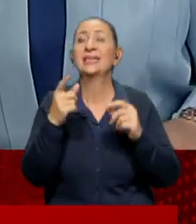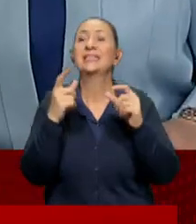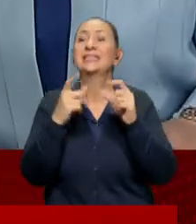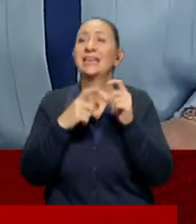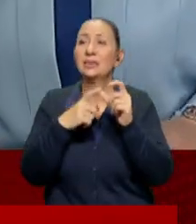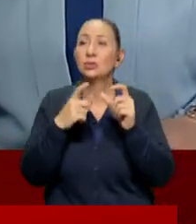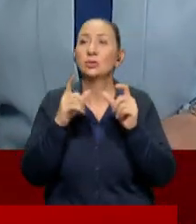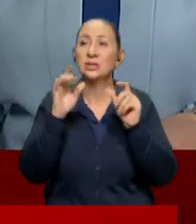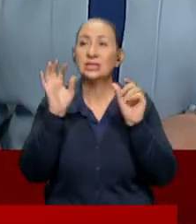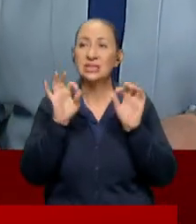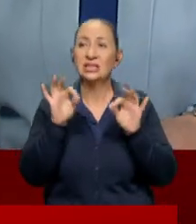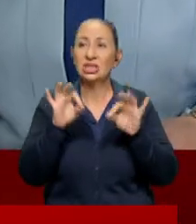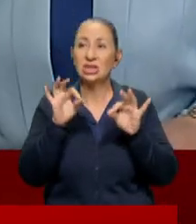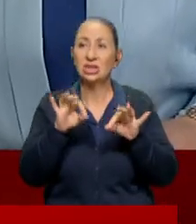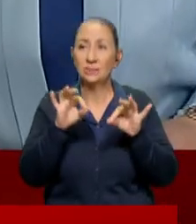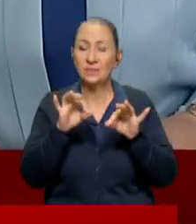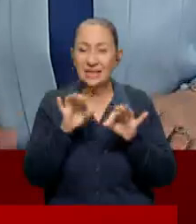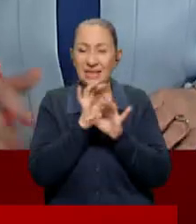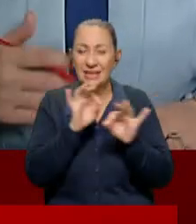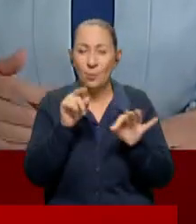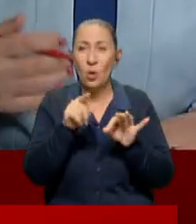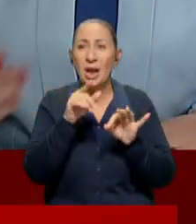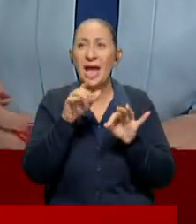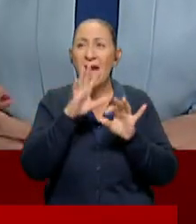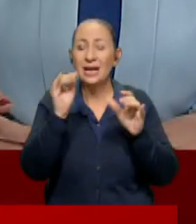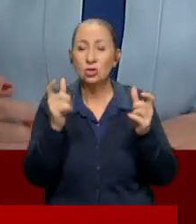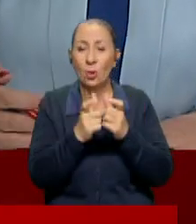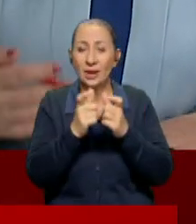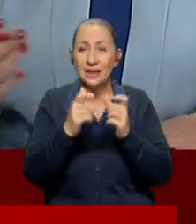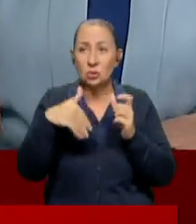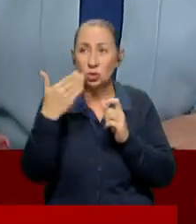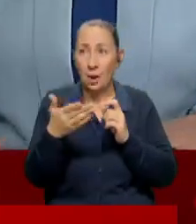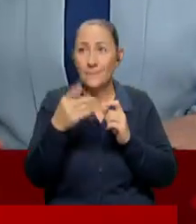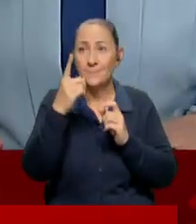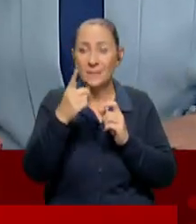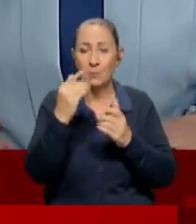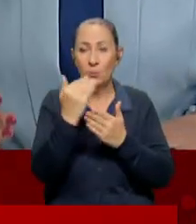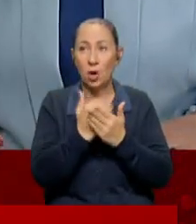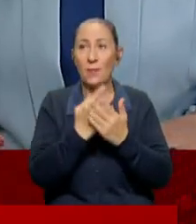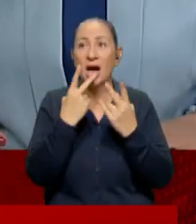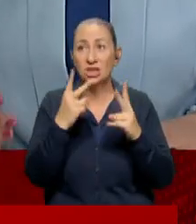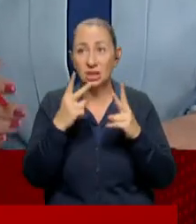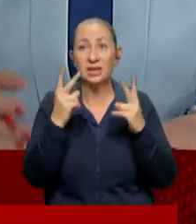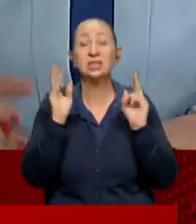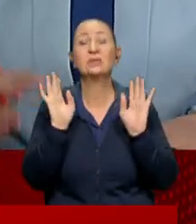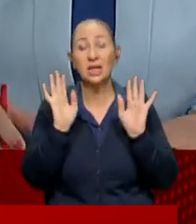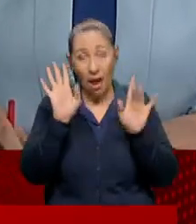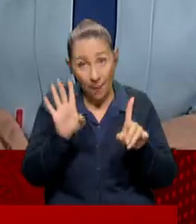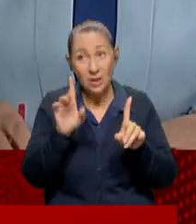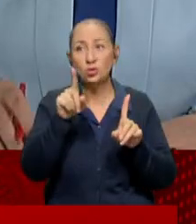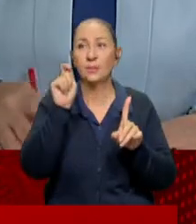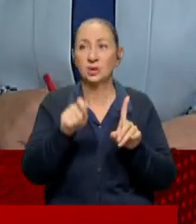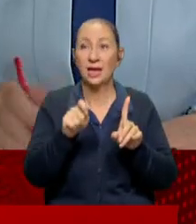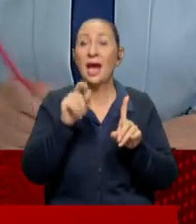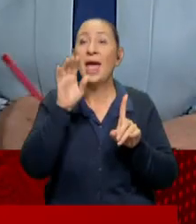Selçuk, şimdi tam böyle her toplantıdan sonra bir program açıklamayacaklar, ancak şunu